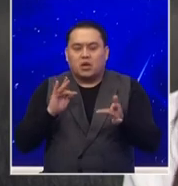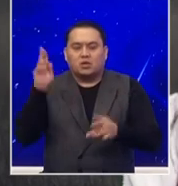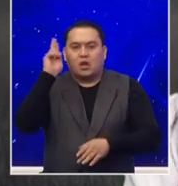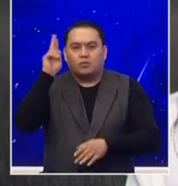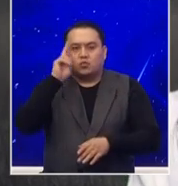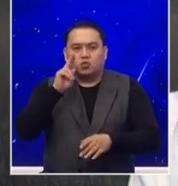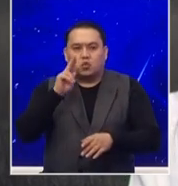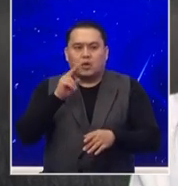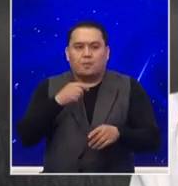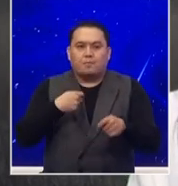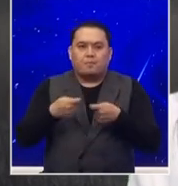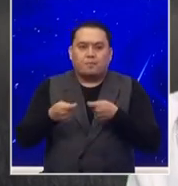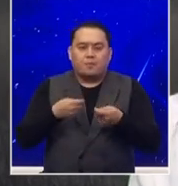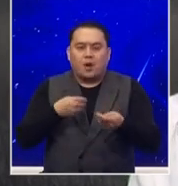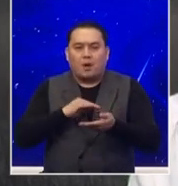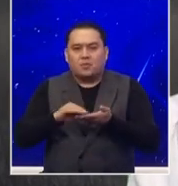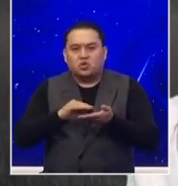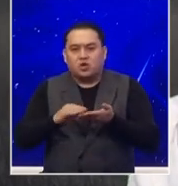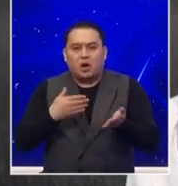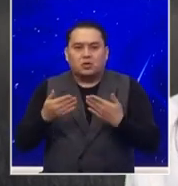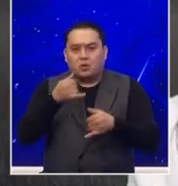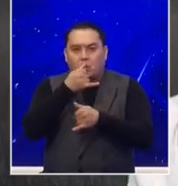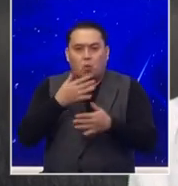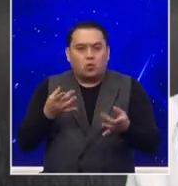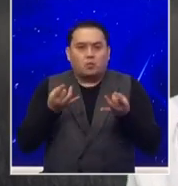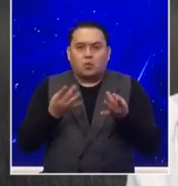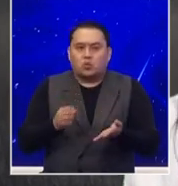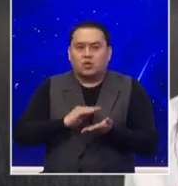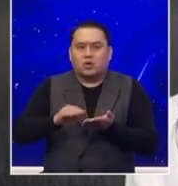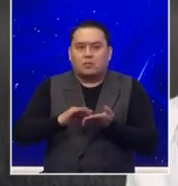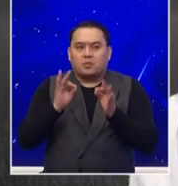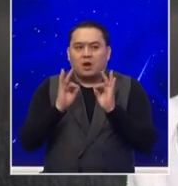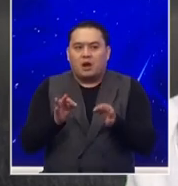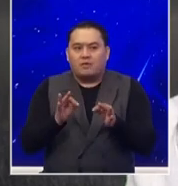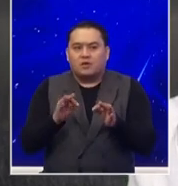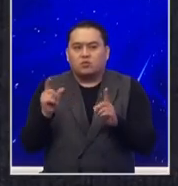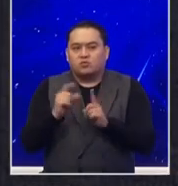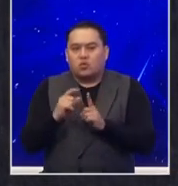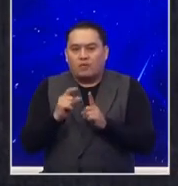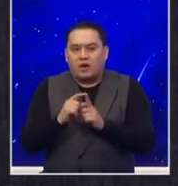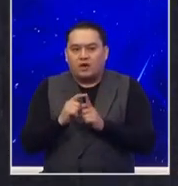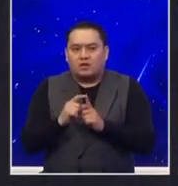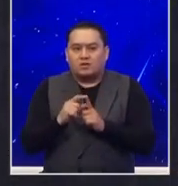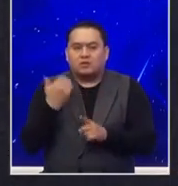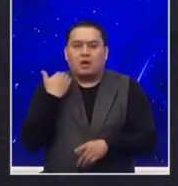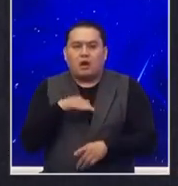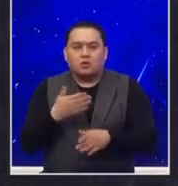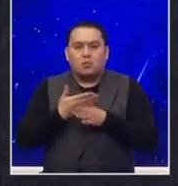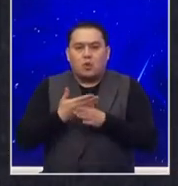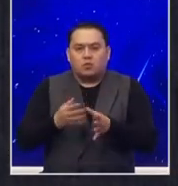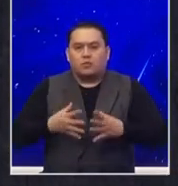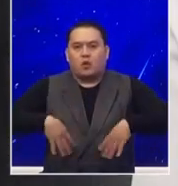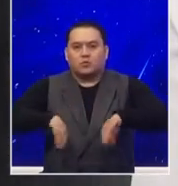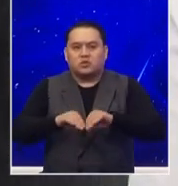в чатах переписываться, и увидела, что вот люди не могут просто написать правильно какое-то слово. И вот мне хотелось с этим помочь